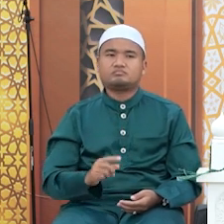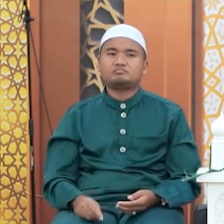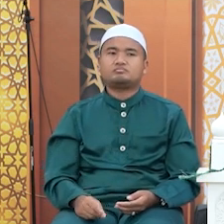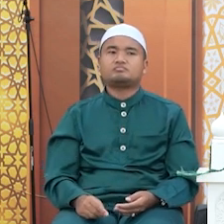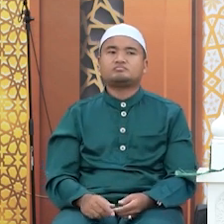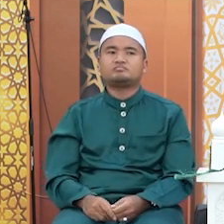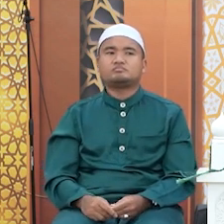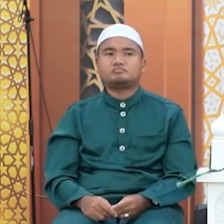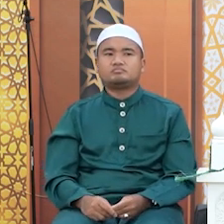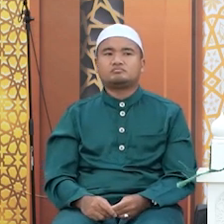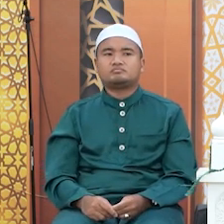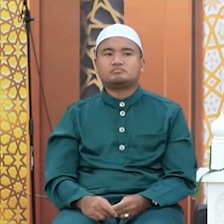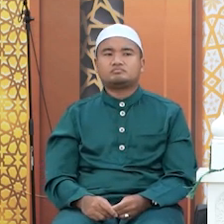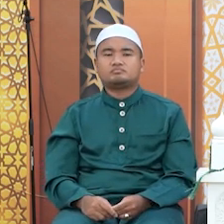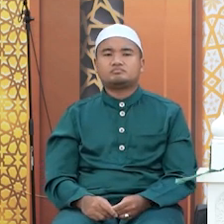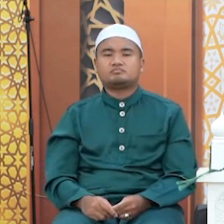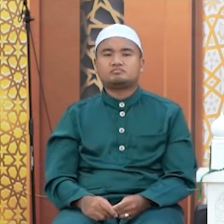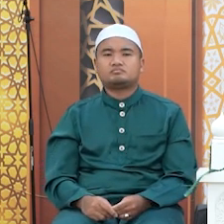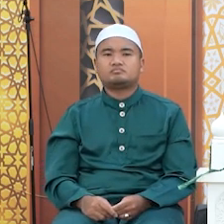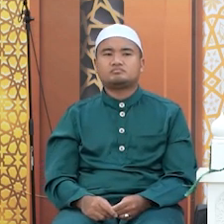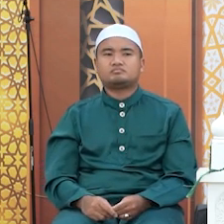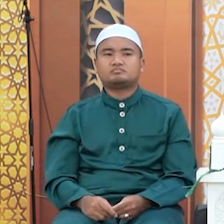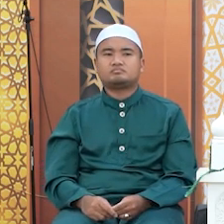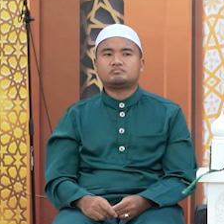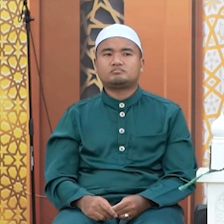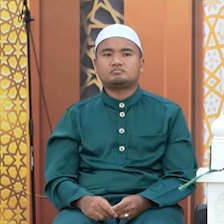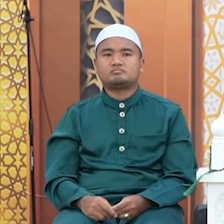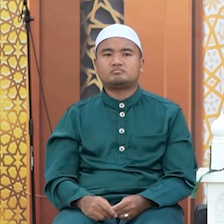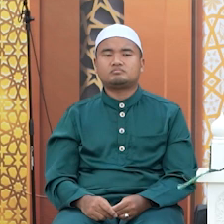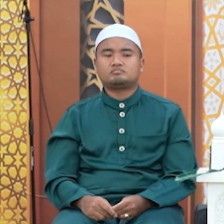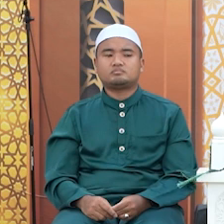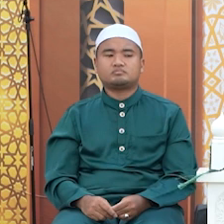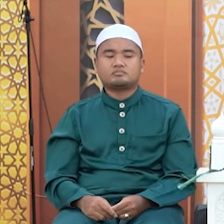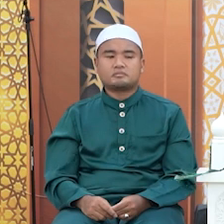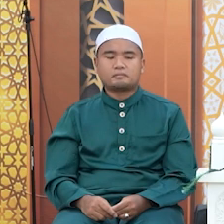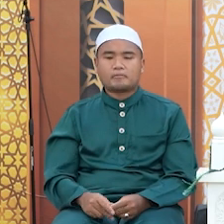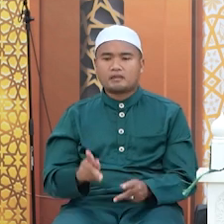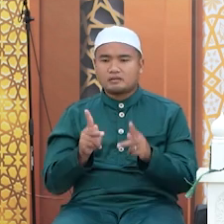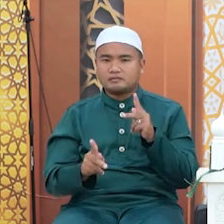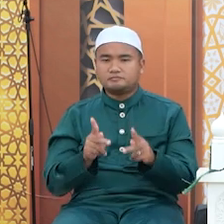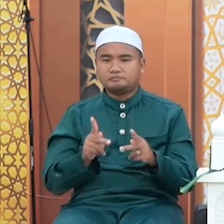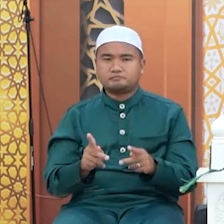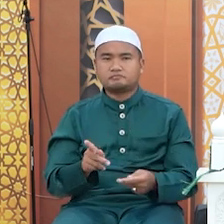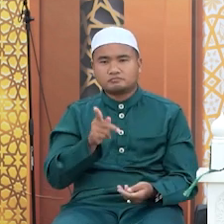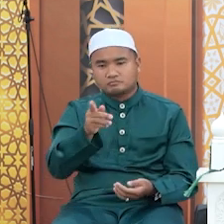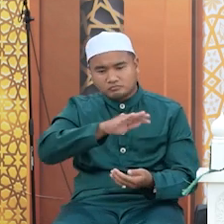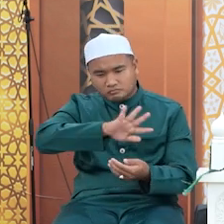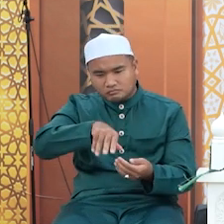ghalizal qalbi lang faddu min hawli fa'fu anhu. Kalaulah kamu bersifat